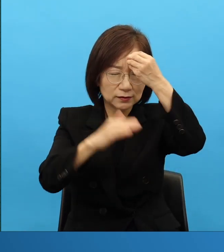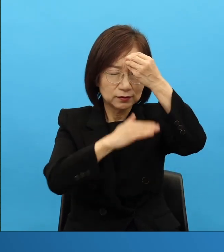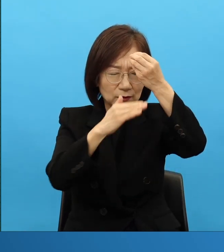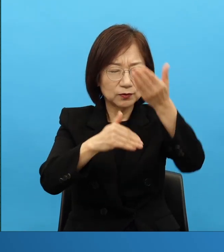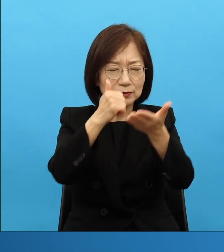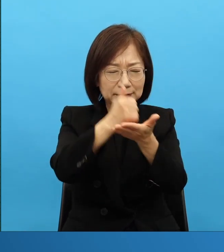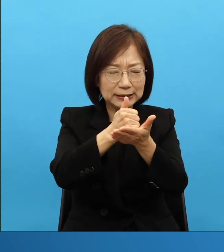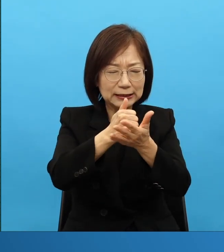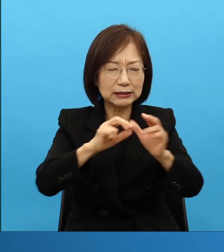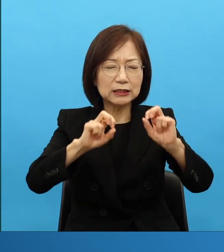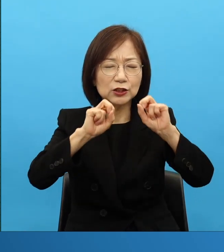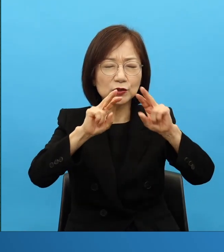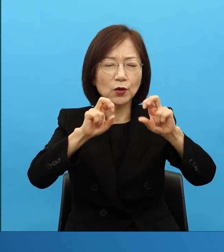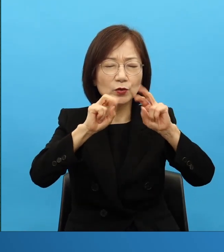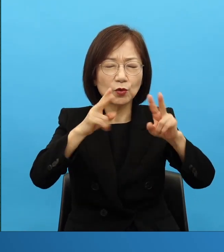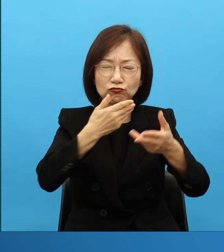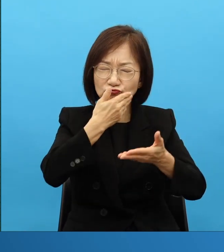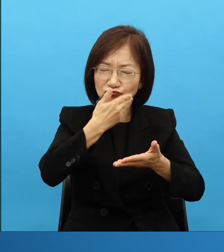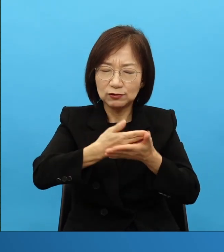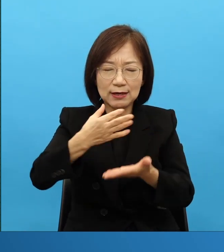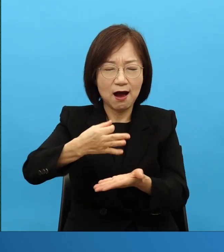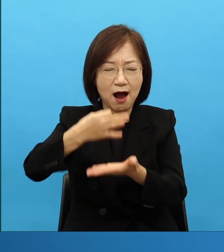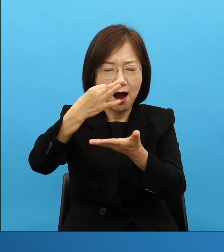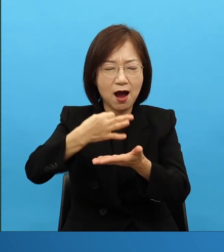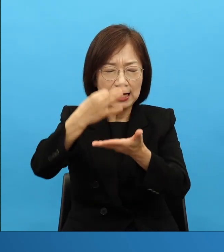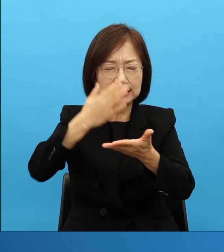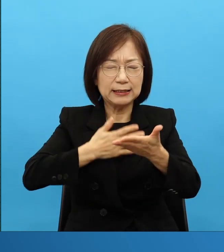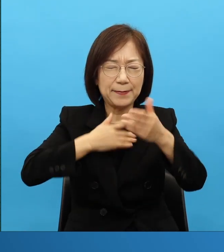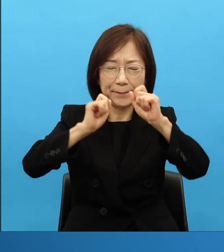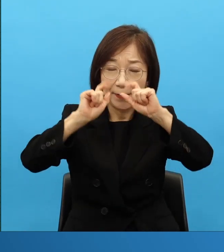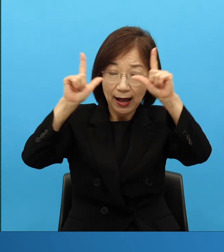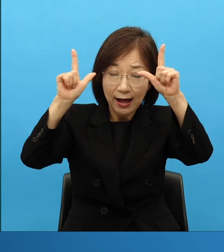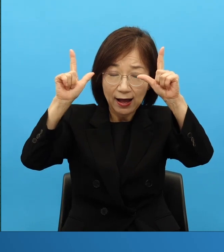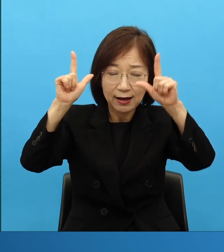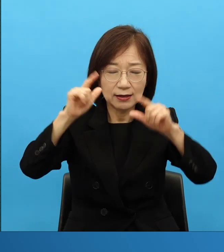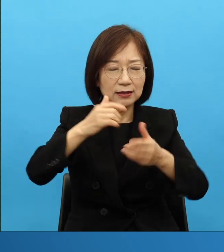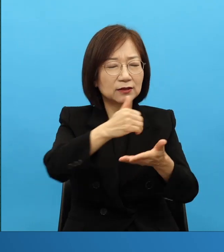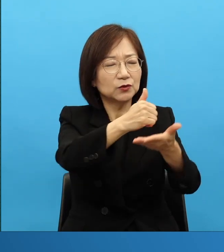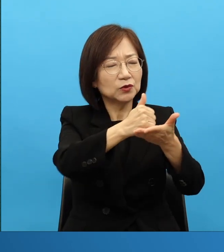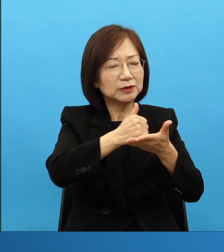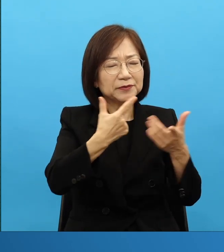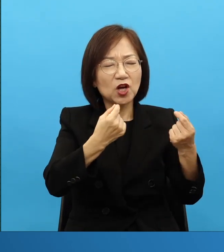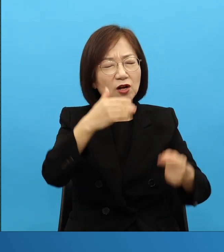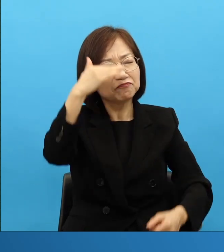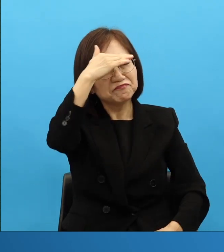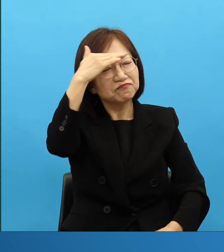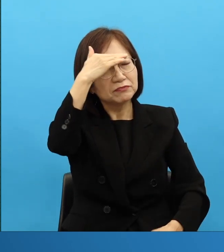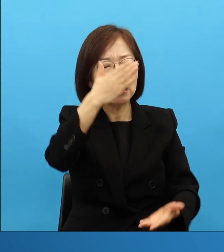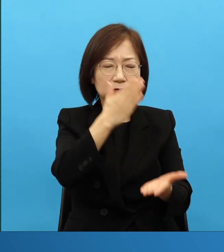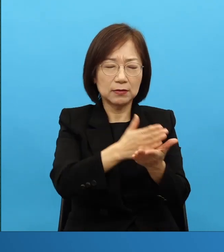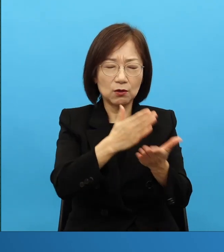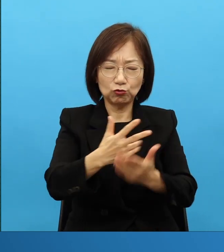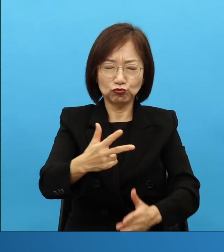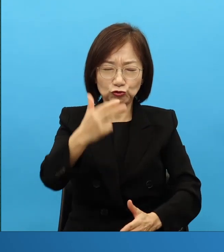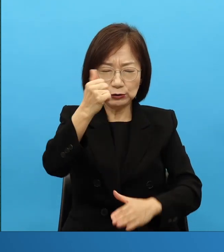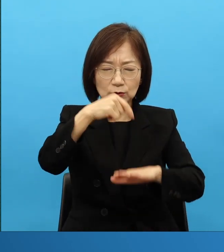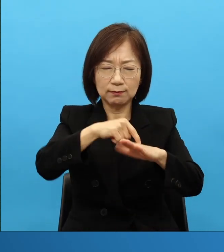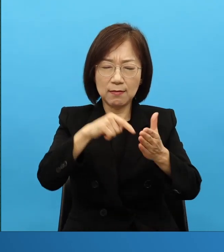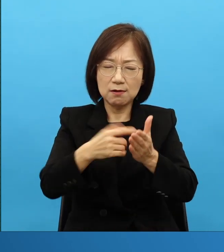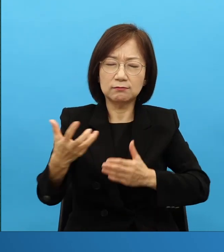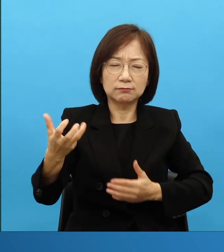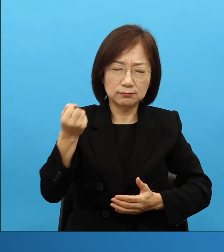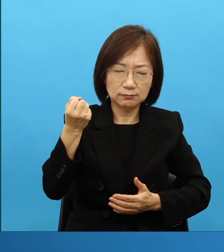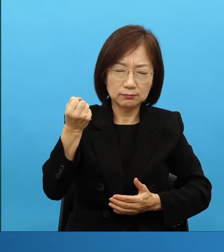가치를 인식하며 객이 아닌 주인공의 마음을 갖게 하옵시고 저주와 재앙 속에 신음하고